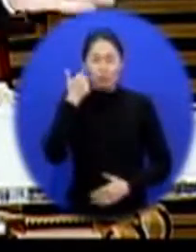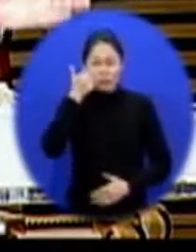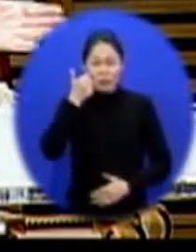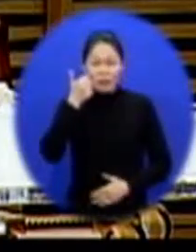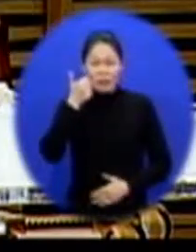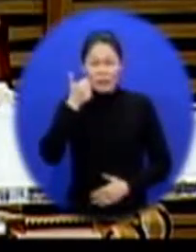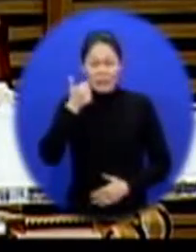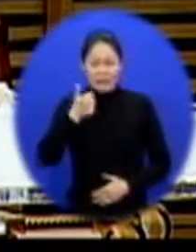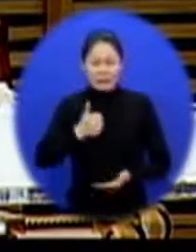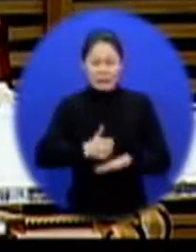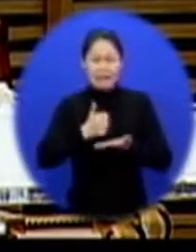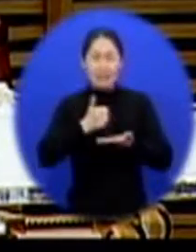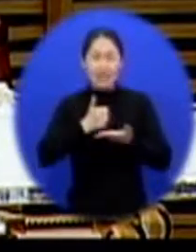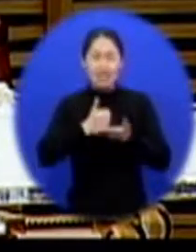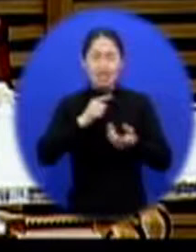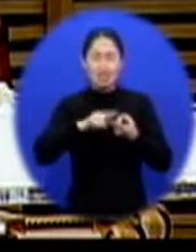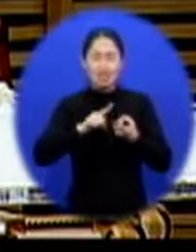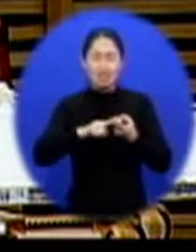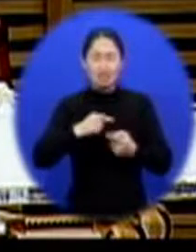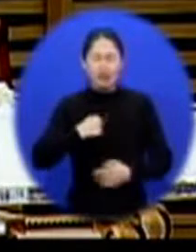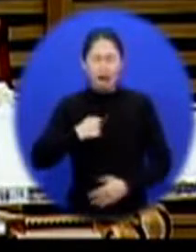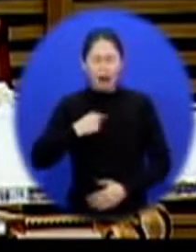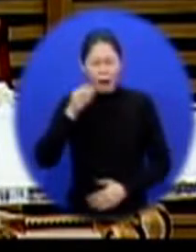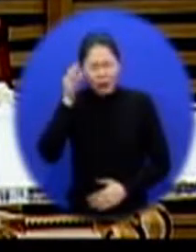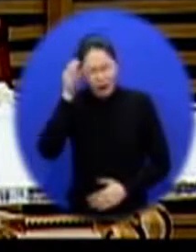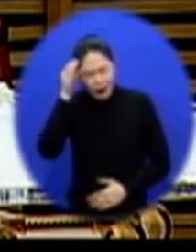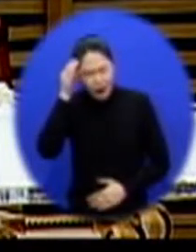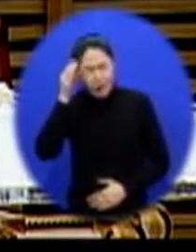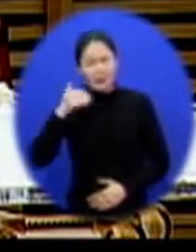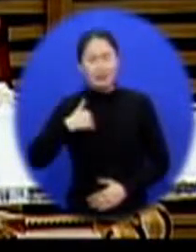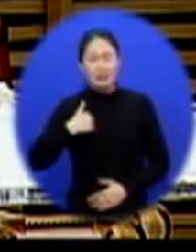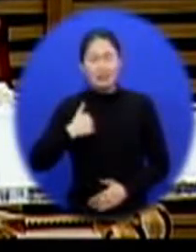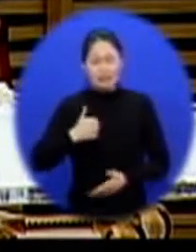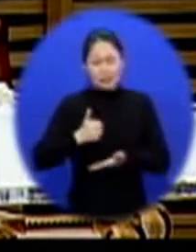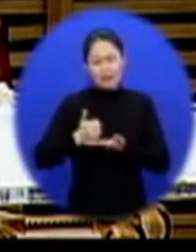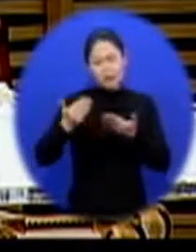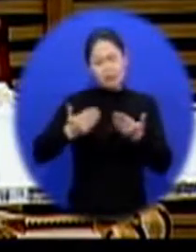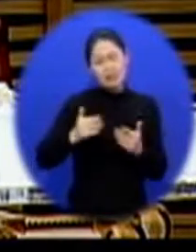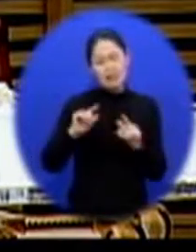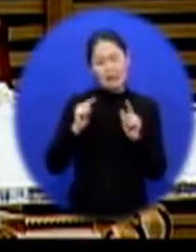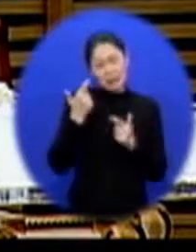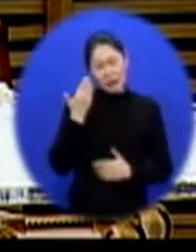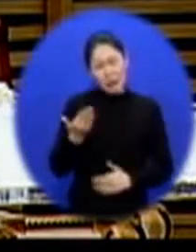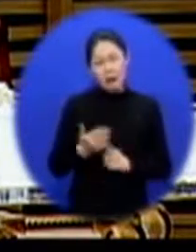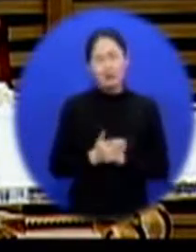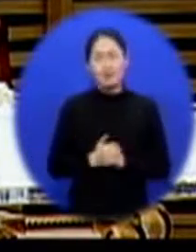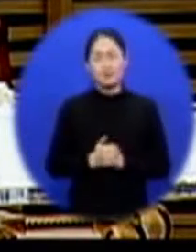그들의 칭찬에 대해서 또 목이 마른 거예요 나를 좀 칭찬해 주지 않을까